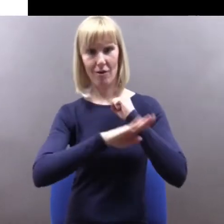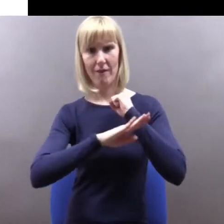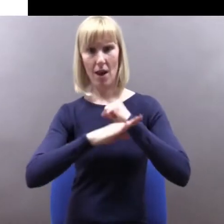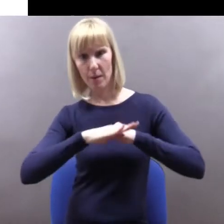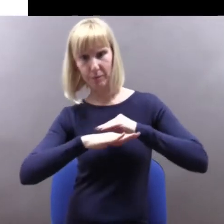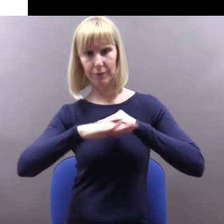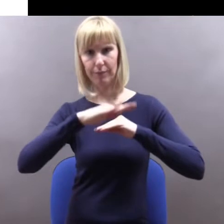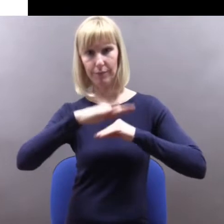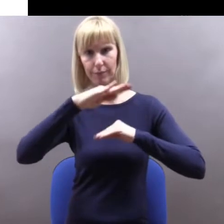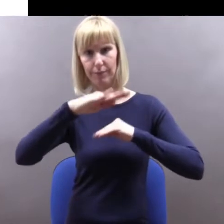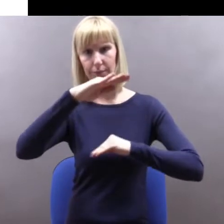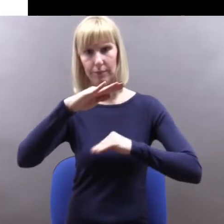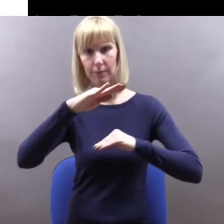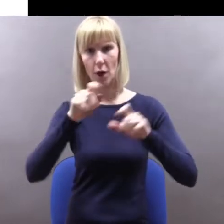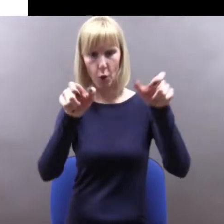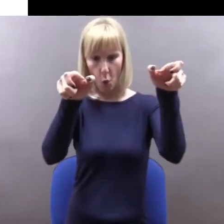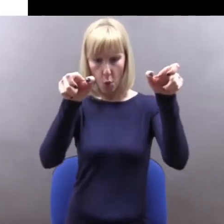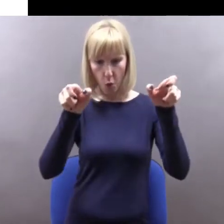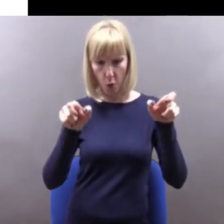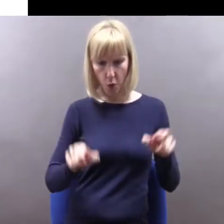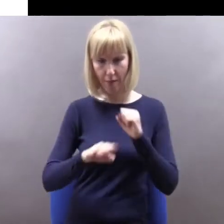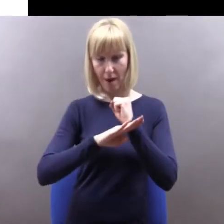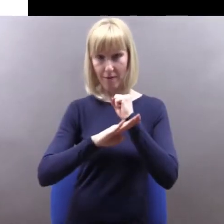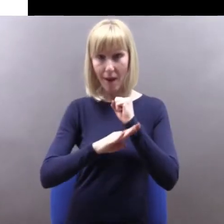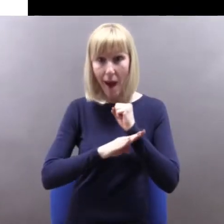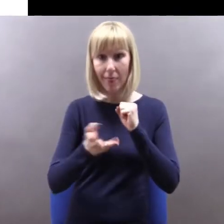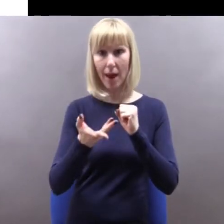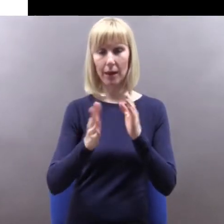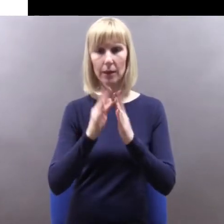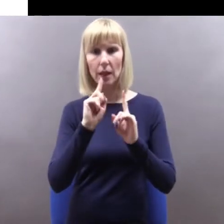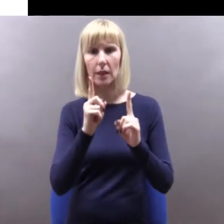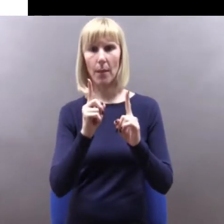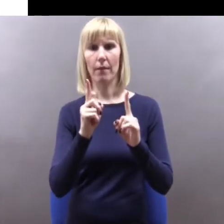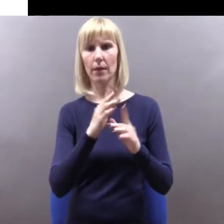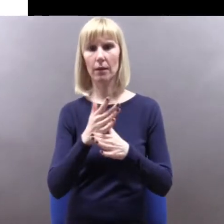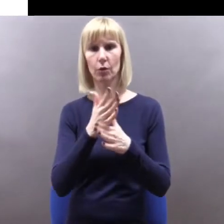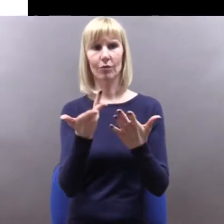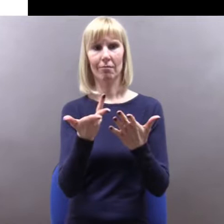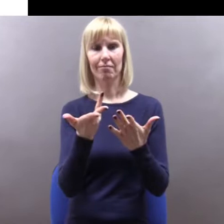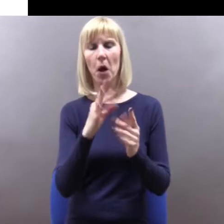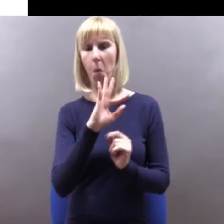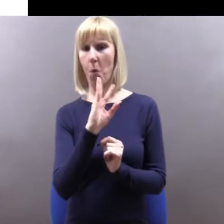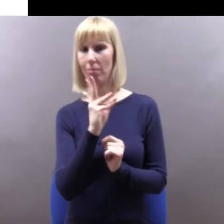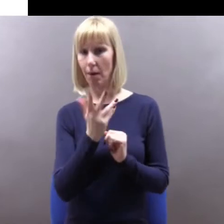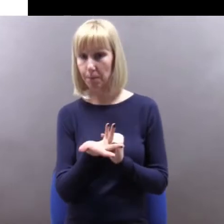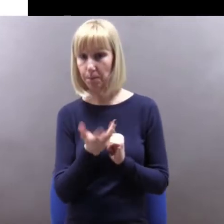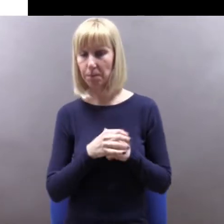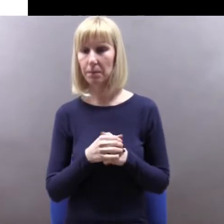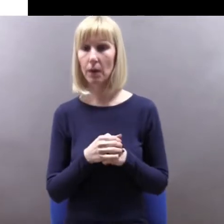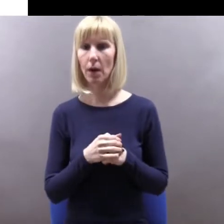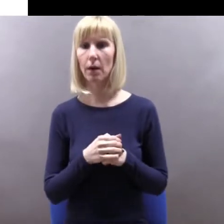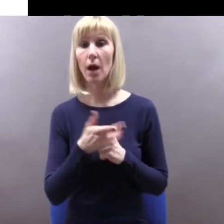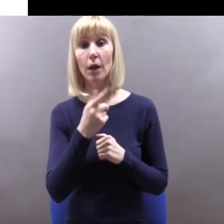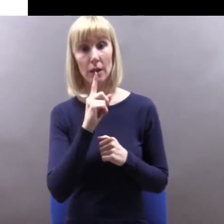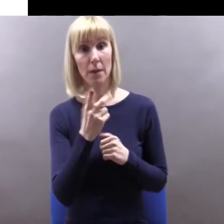w przestrzeni muzealnej ma bardzo duże znaczenie, więc też jest taką wartością dla nas dodaną do samego